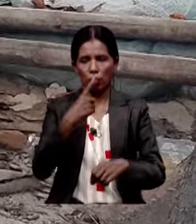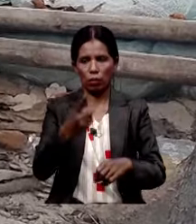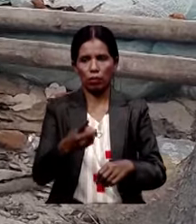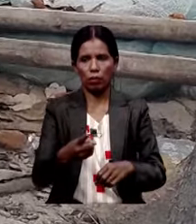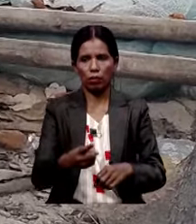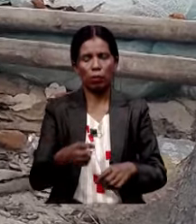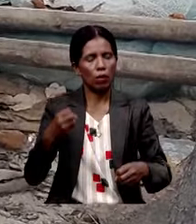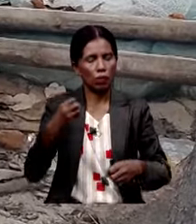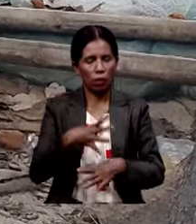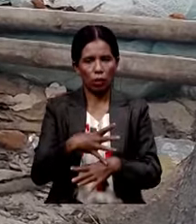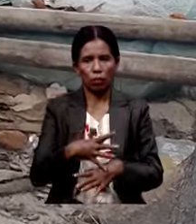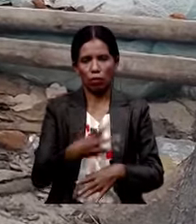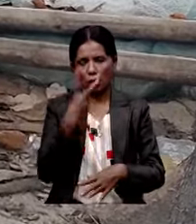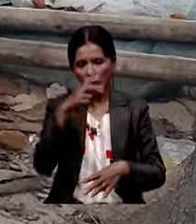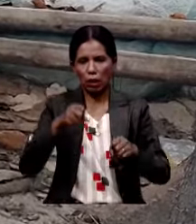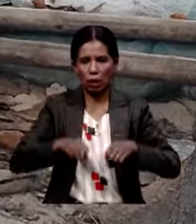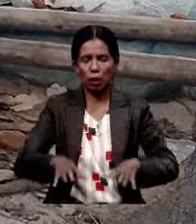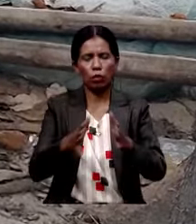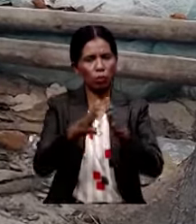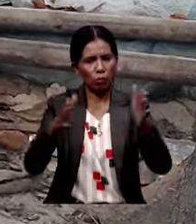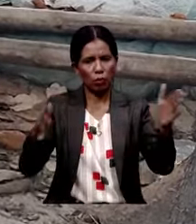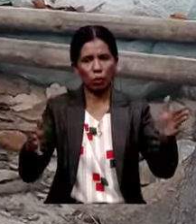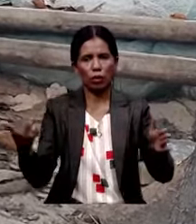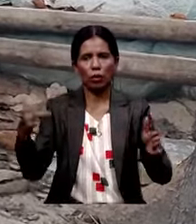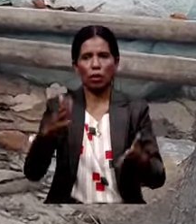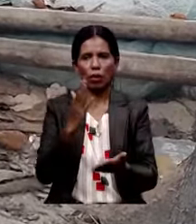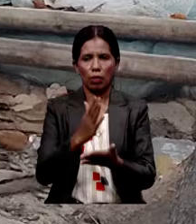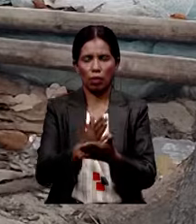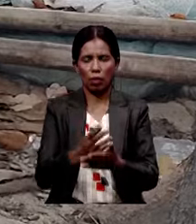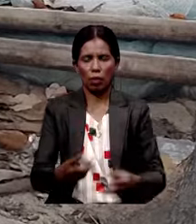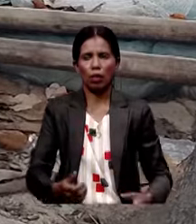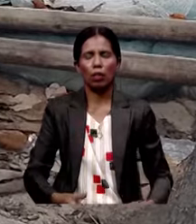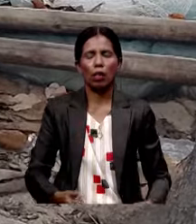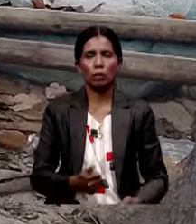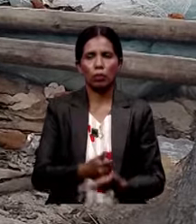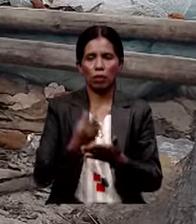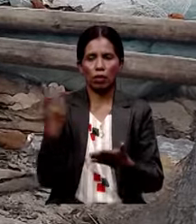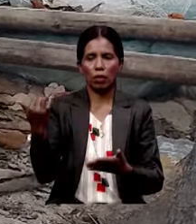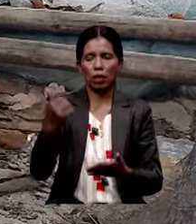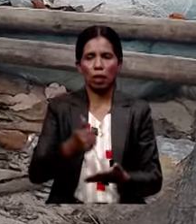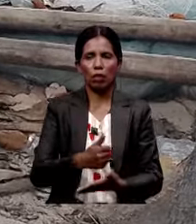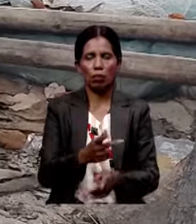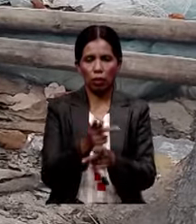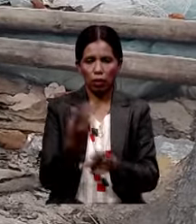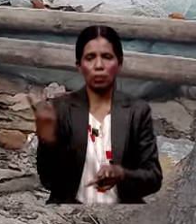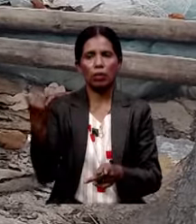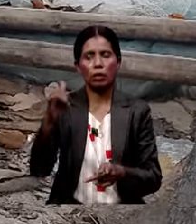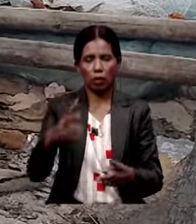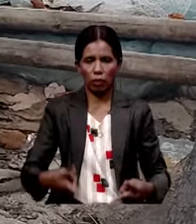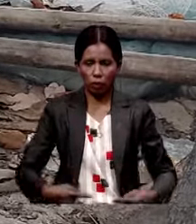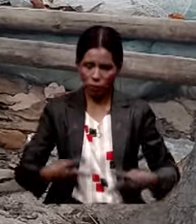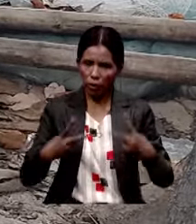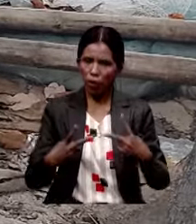balu tau, balu trauma, entau kwa certeza sira tem ki prevene sirnia vida, proteze sirnia vida. Entau sira tem